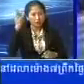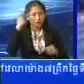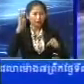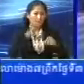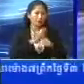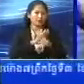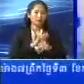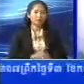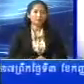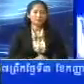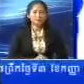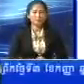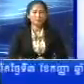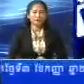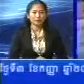ញនោះ